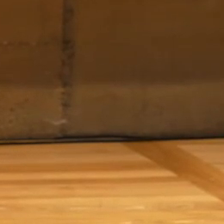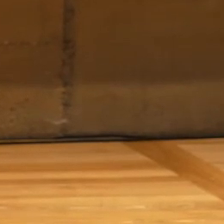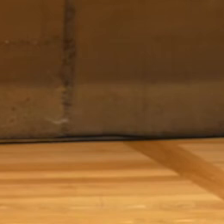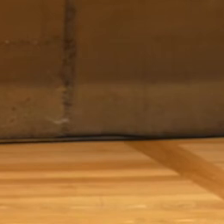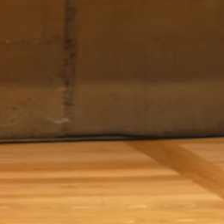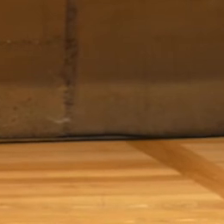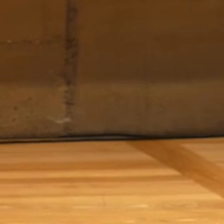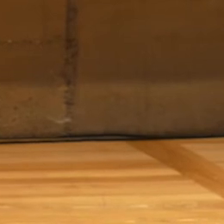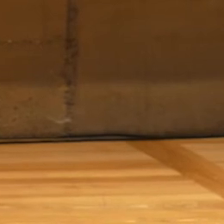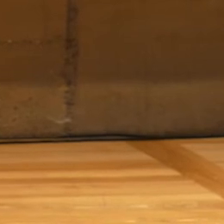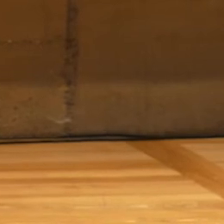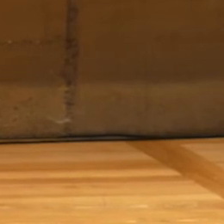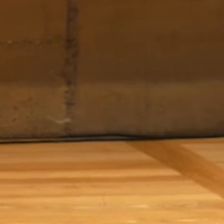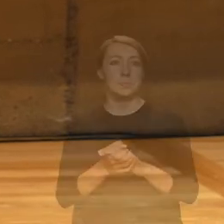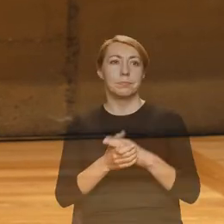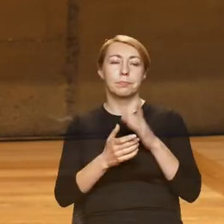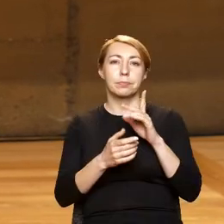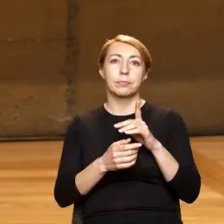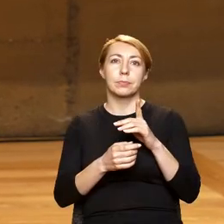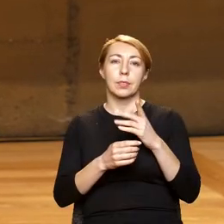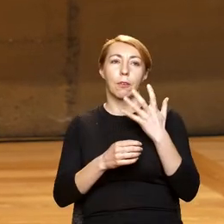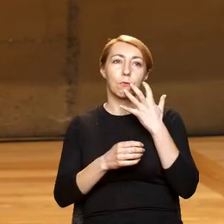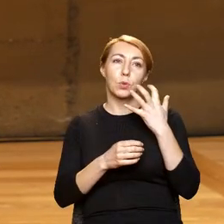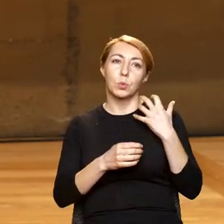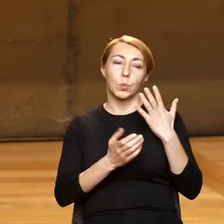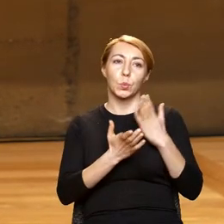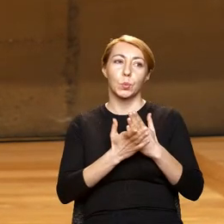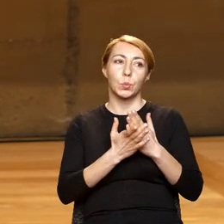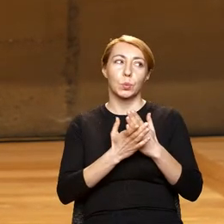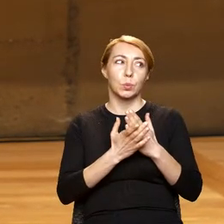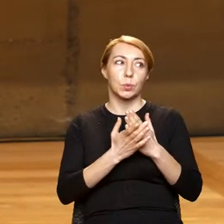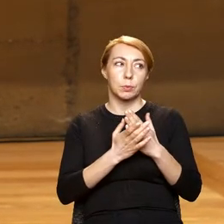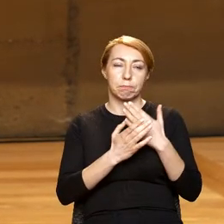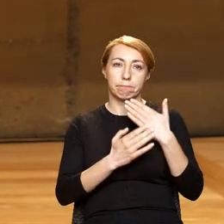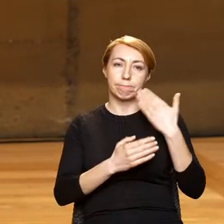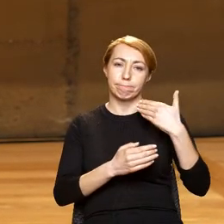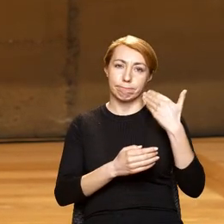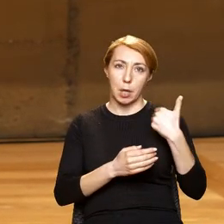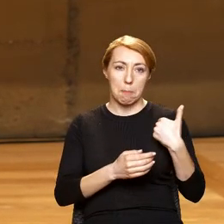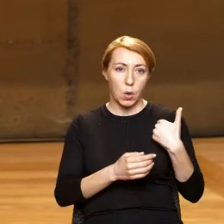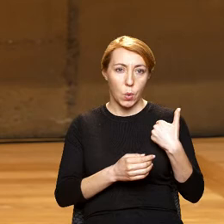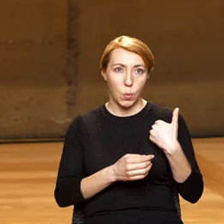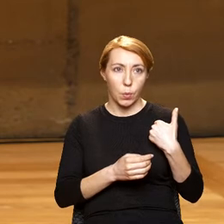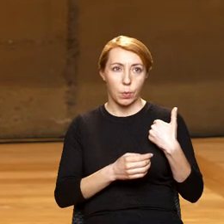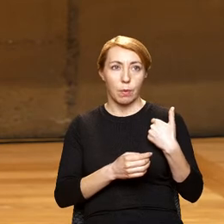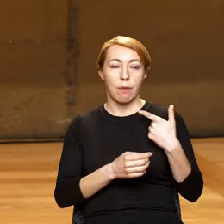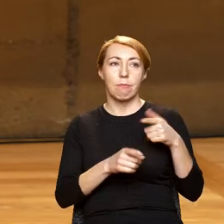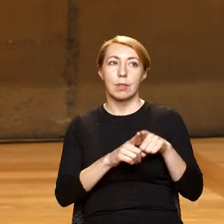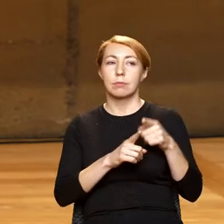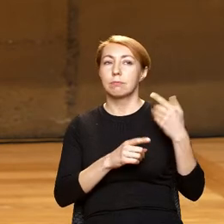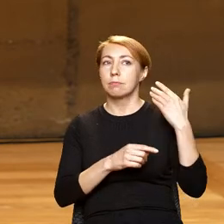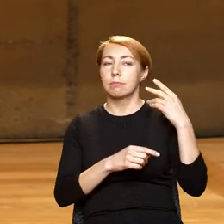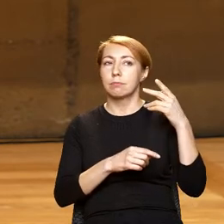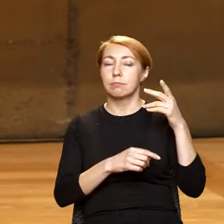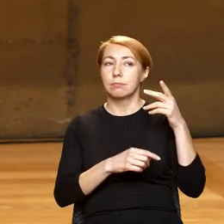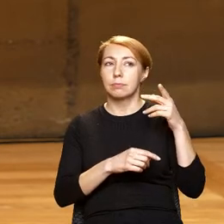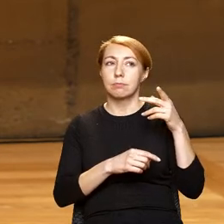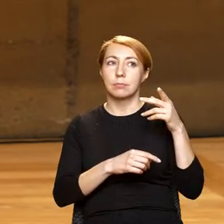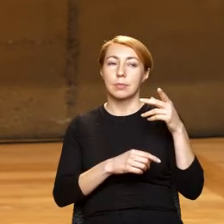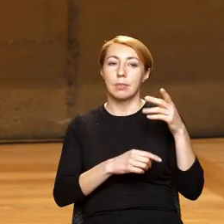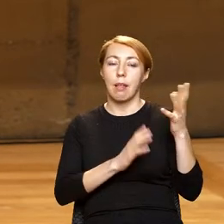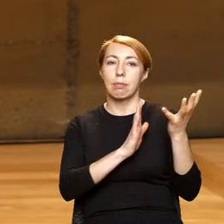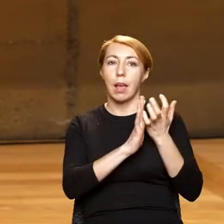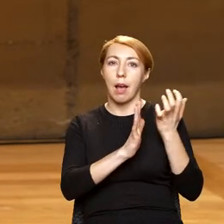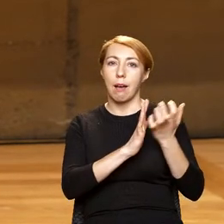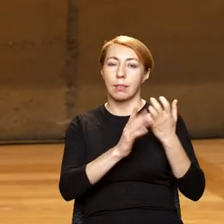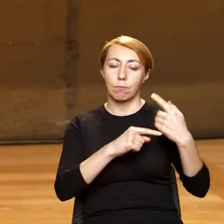Odwołam się tak może nawiązując do tego, co słyszeliśmy, do nagrania z fonografu,